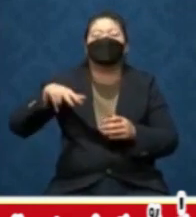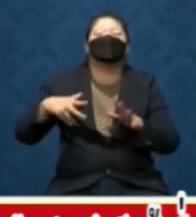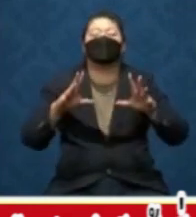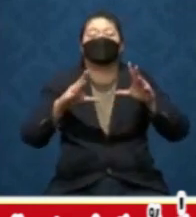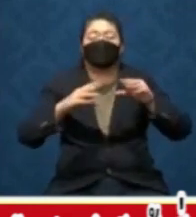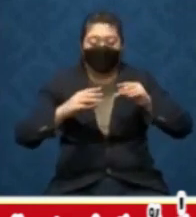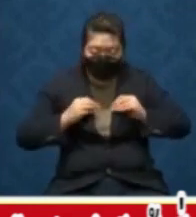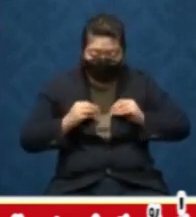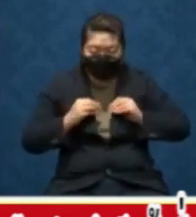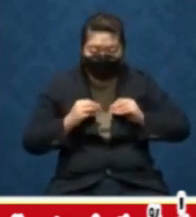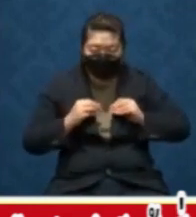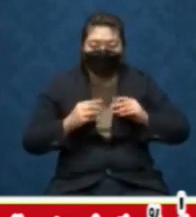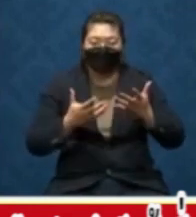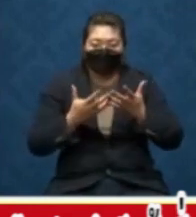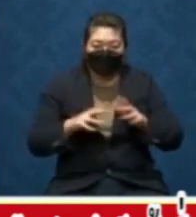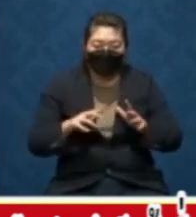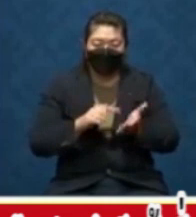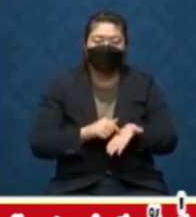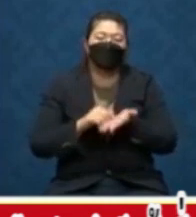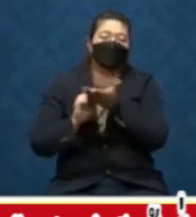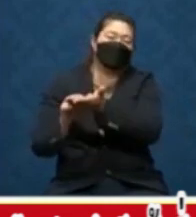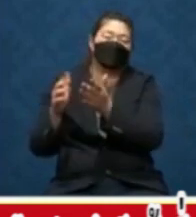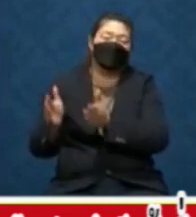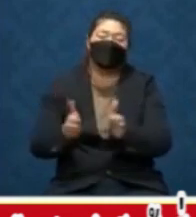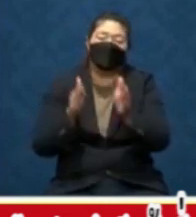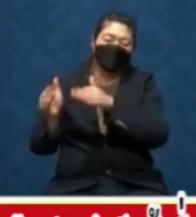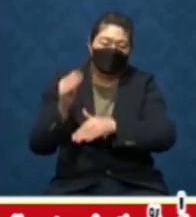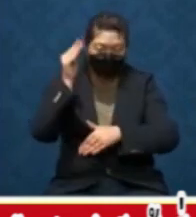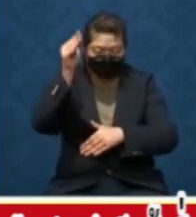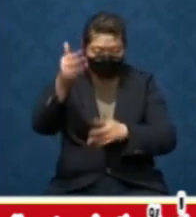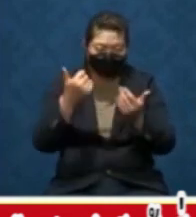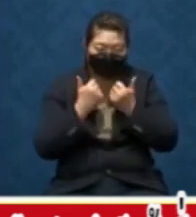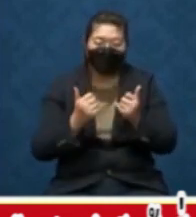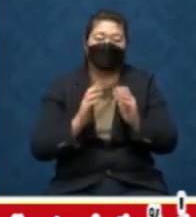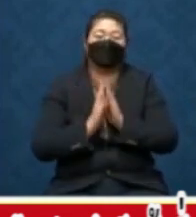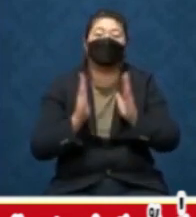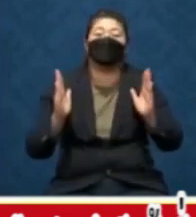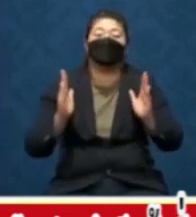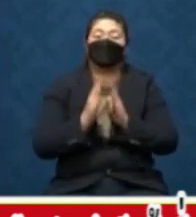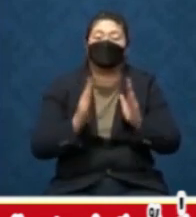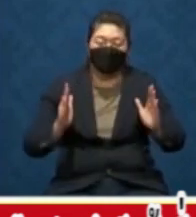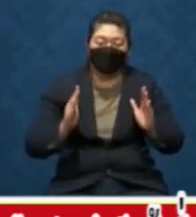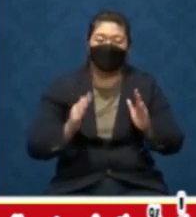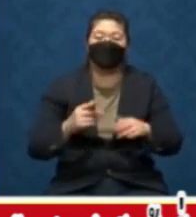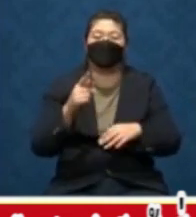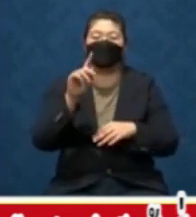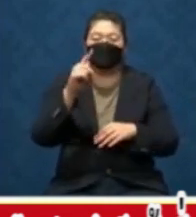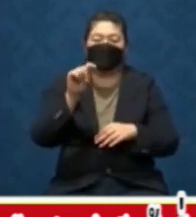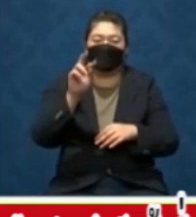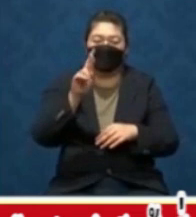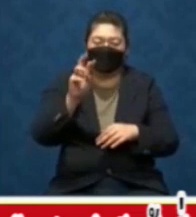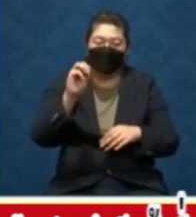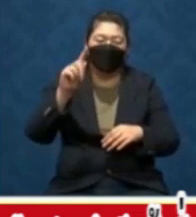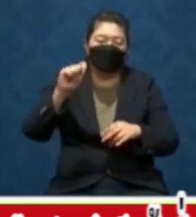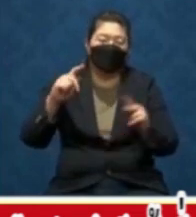เสนอดังกล่าวแล้วก็จะนำเข้าสู่กระบวนการซึ่งต้องวันนี้ต้องขอบคุณนะคะท่านรัฐมนตรีว่าการกระทรวงยุติธรรมที่ท่านได้เสีย